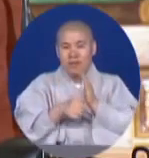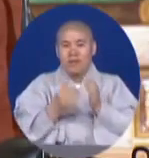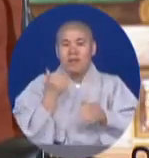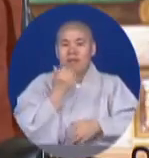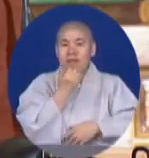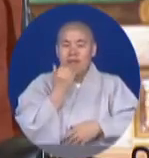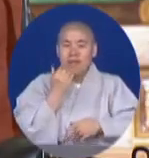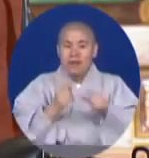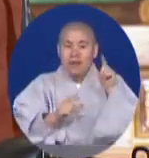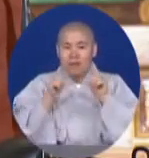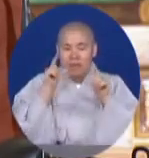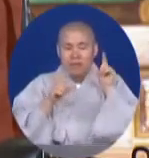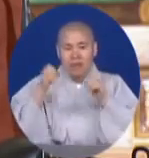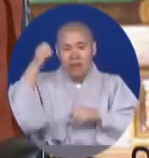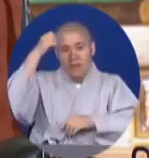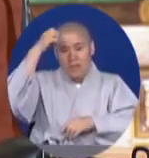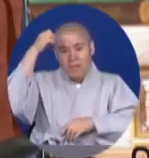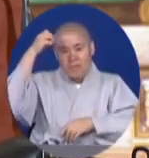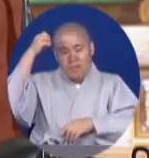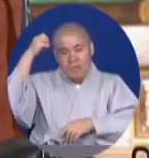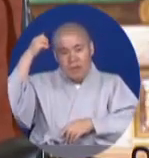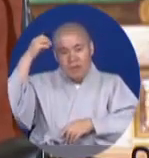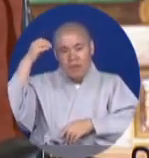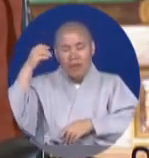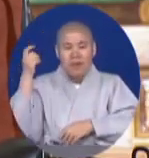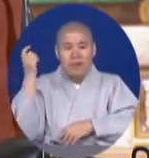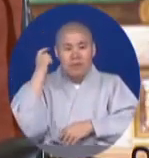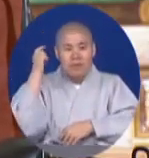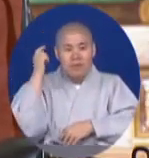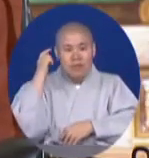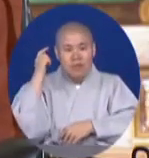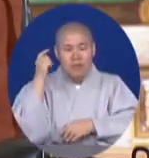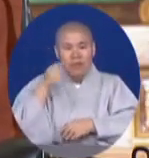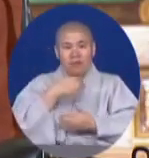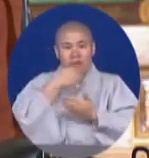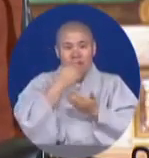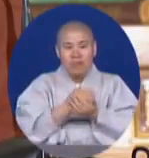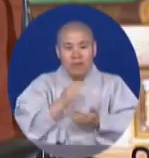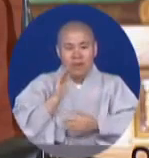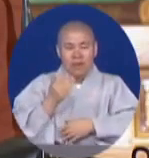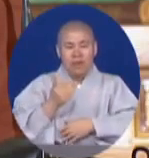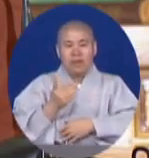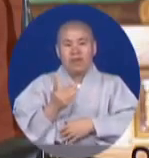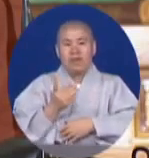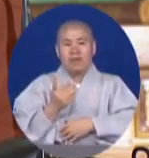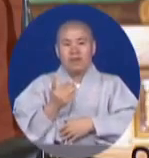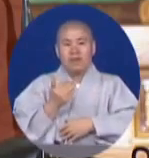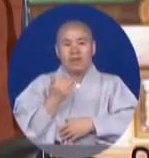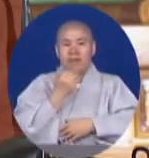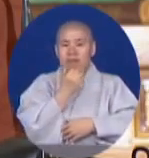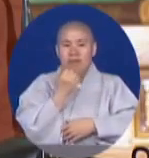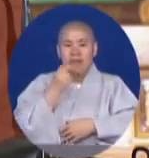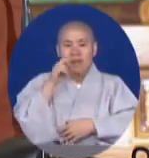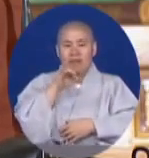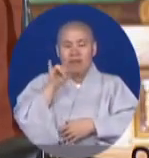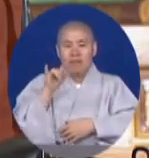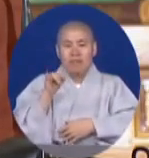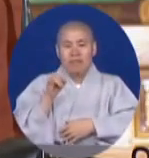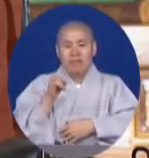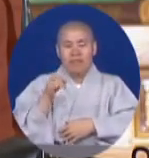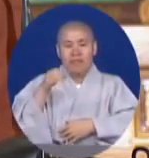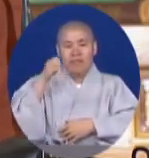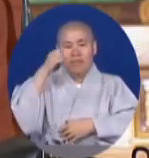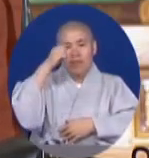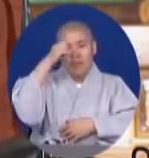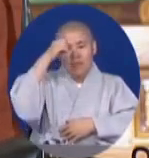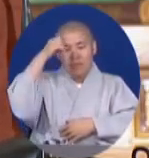속아요. 빛과 소리에 속아. 만날 이 빛과 소리. 이게 생미라고 그래요. 색에 미한 거예요. 빛과